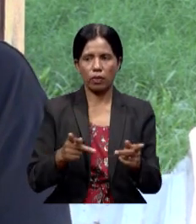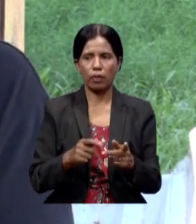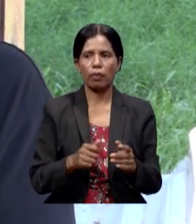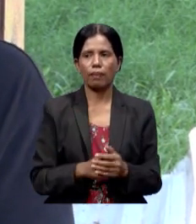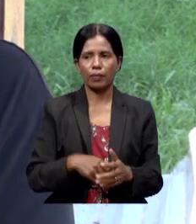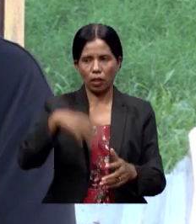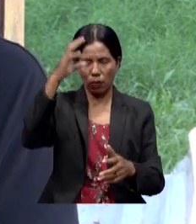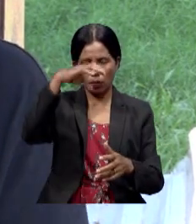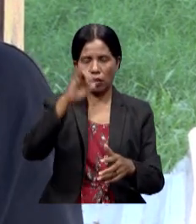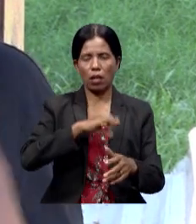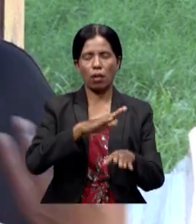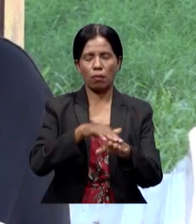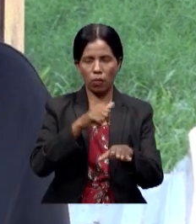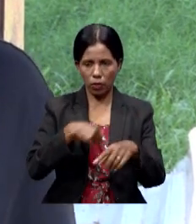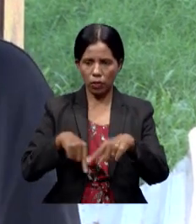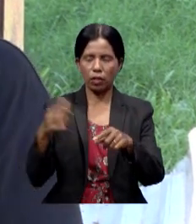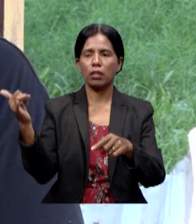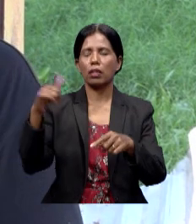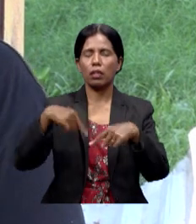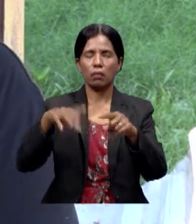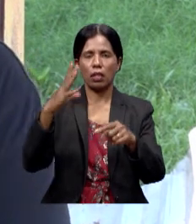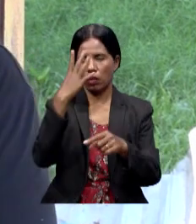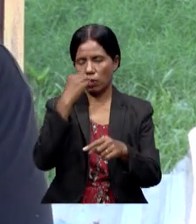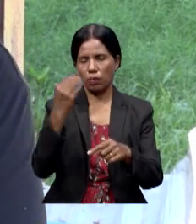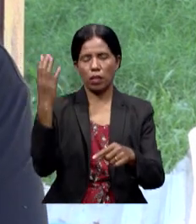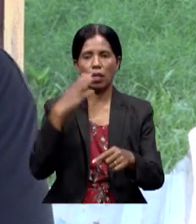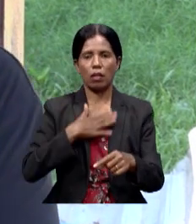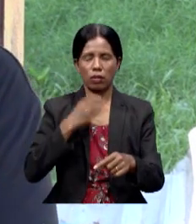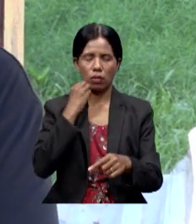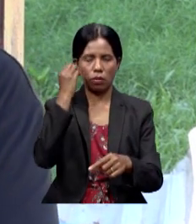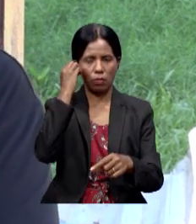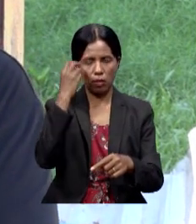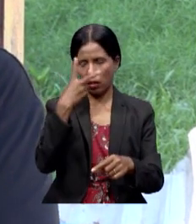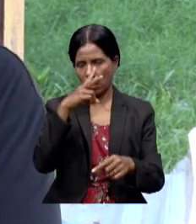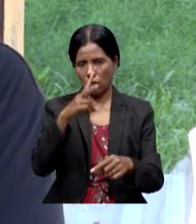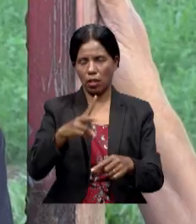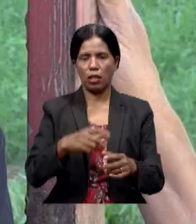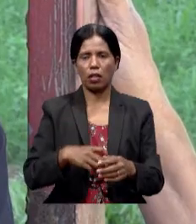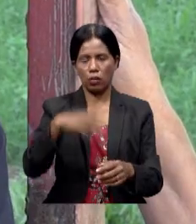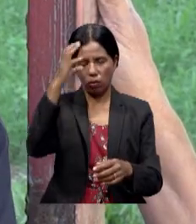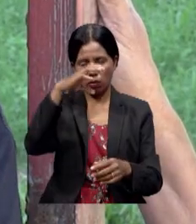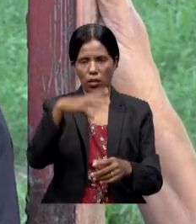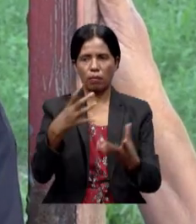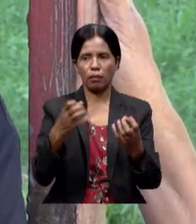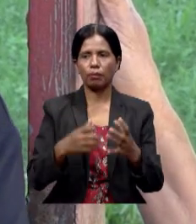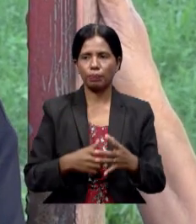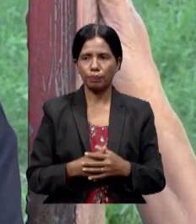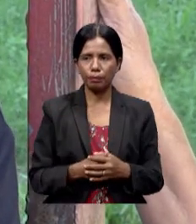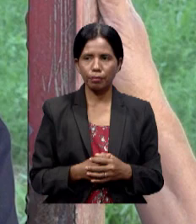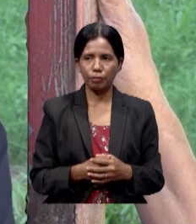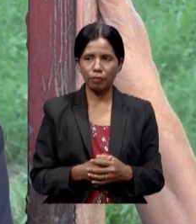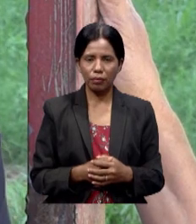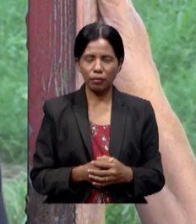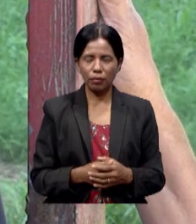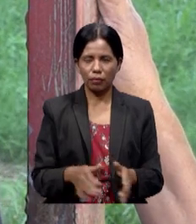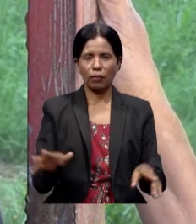kalau udang hasim perbulu sir ban batamba. Ne kan dorok los. Ne udang beng tama ita hanuin los. Inang sa inang dah sania